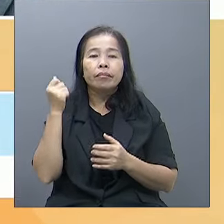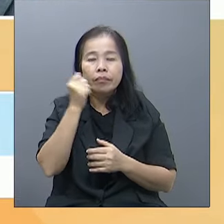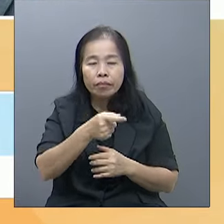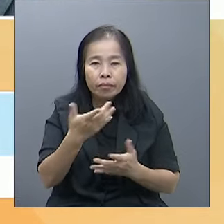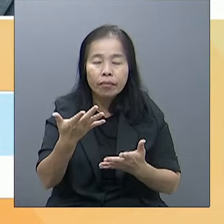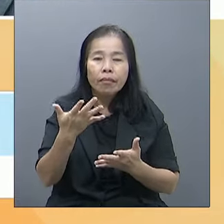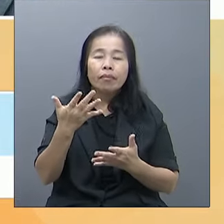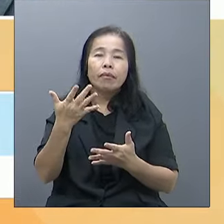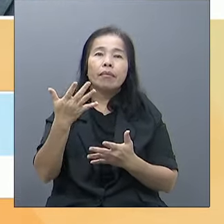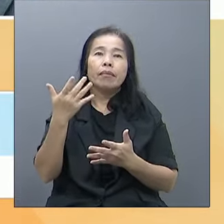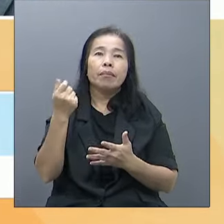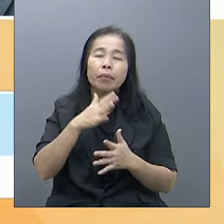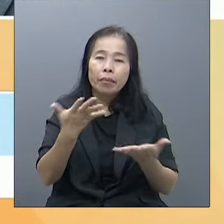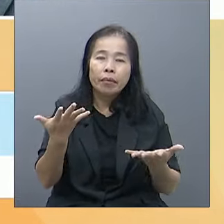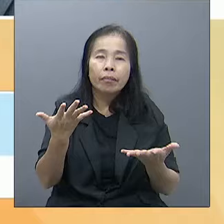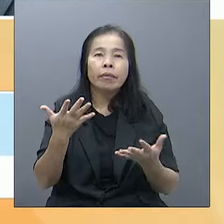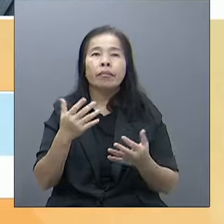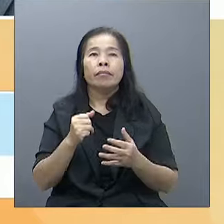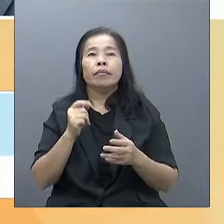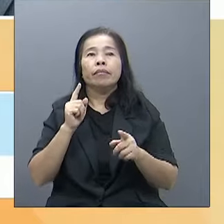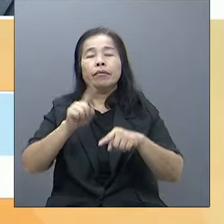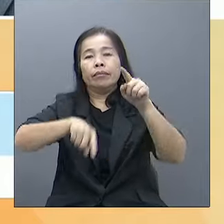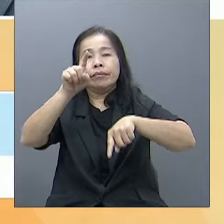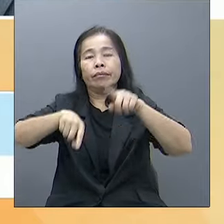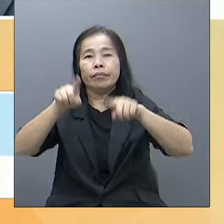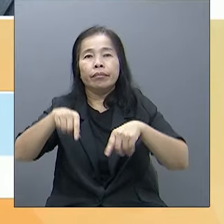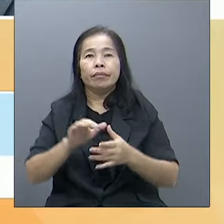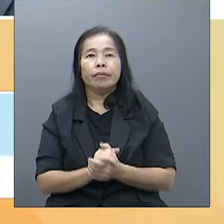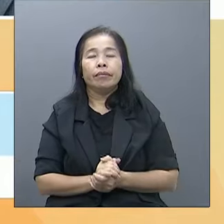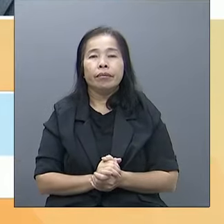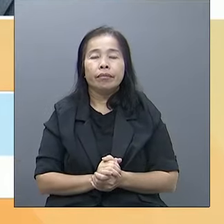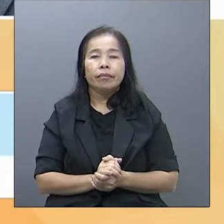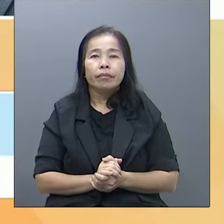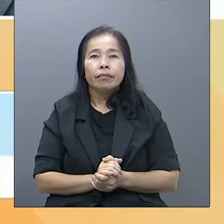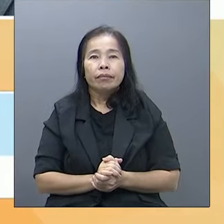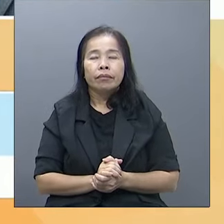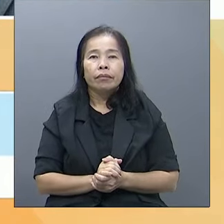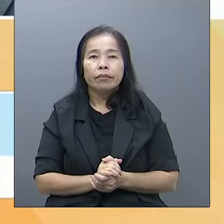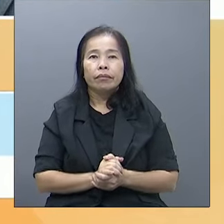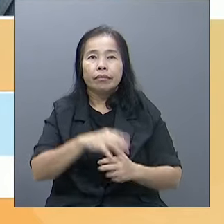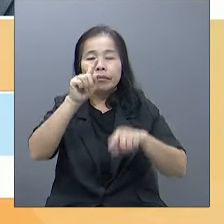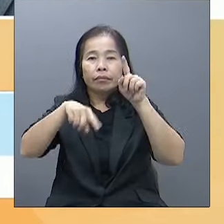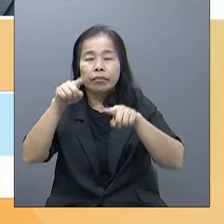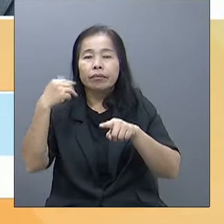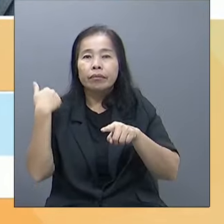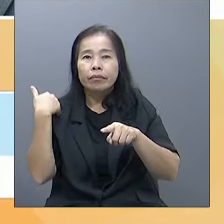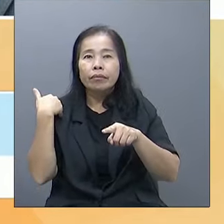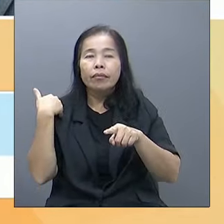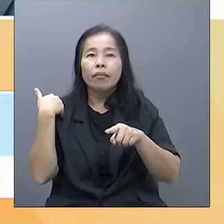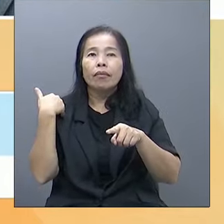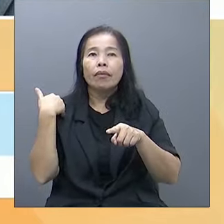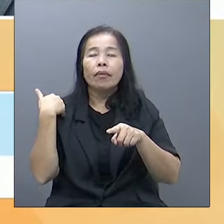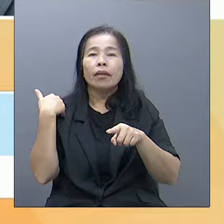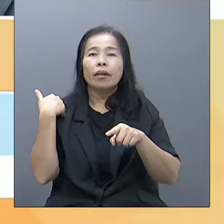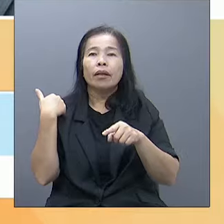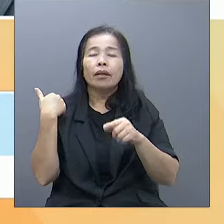างบ้าง อ ันนี้ก็แล้วแต่ใช่ไหมครับบางคนเนี่ยคือ ให้ไปจ่ายให้ลูกนะแต่ก็ไปใช้ประโย